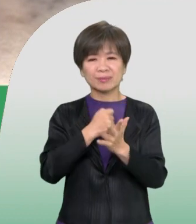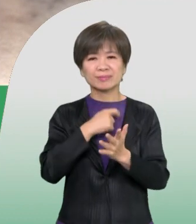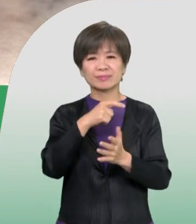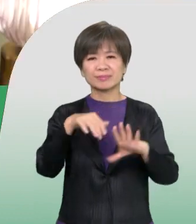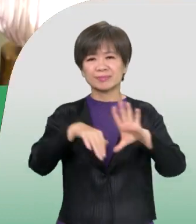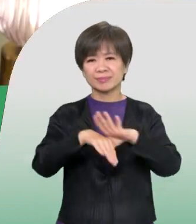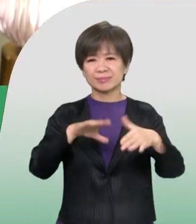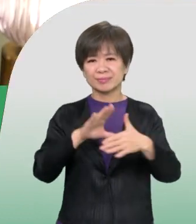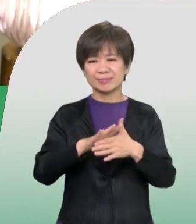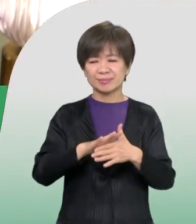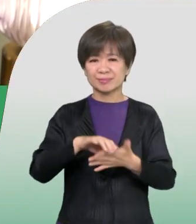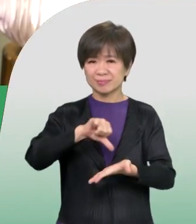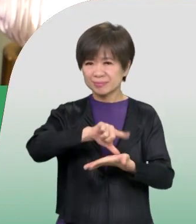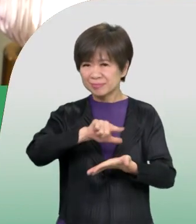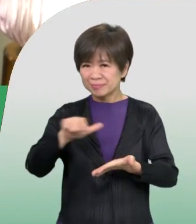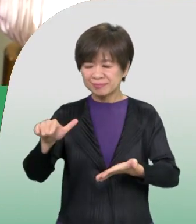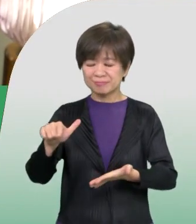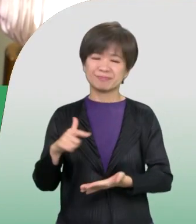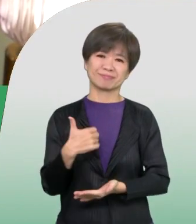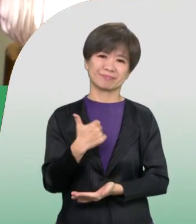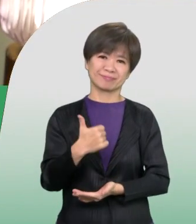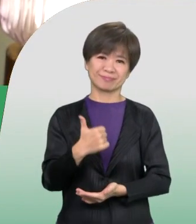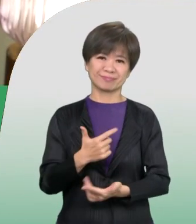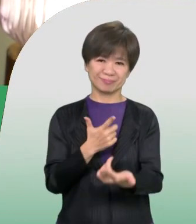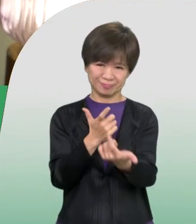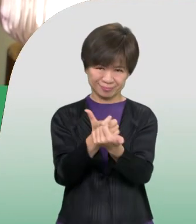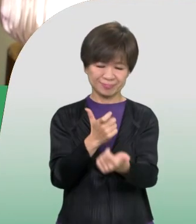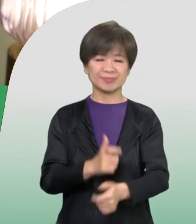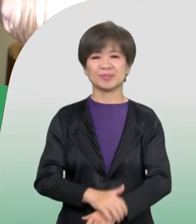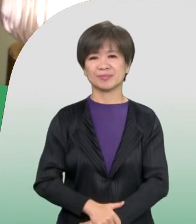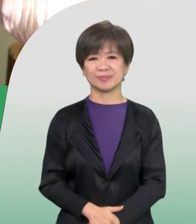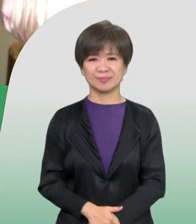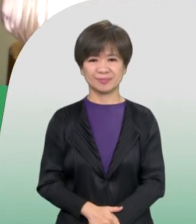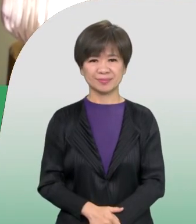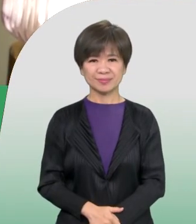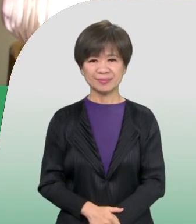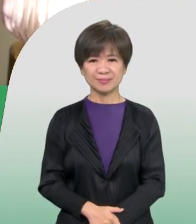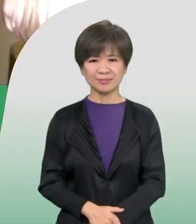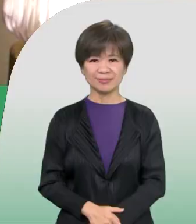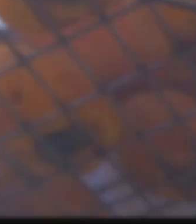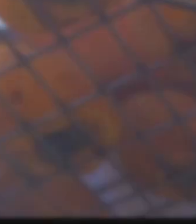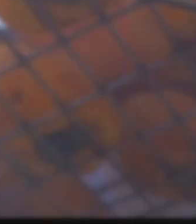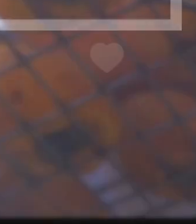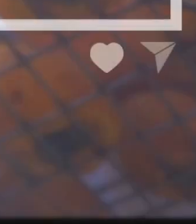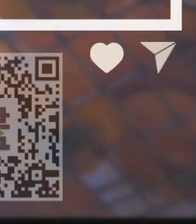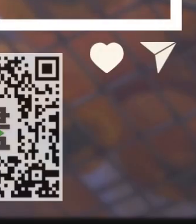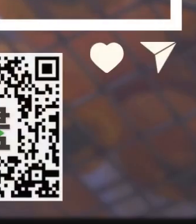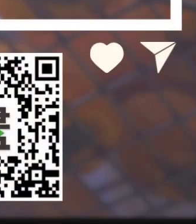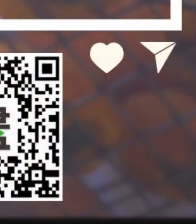文化同产业之美。客家新闻吴祥平、罗凡新苗栗报道。